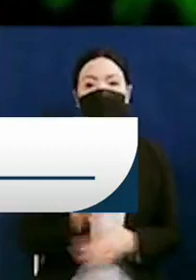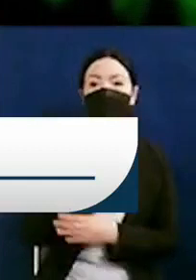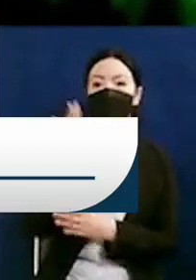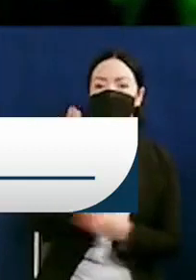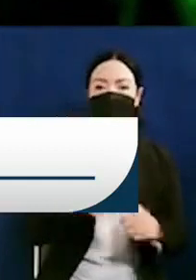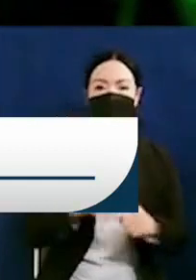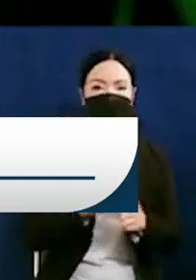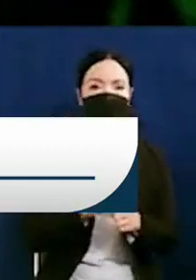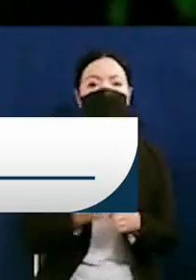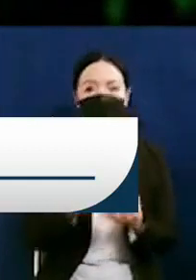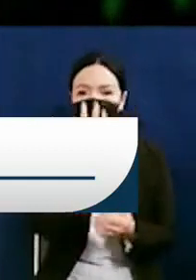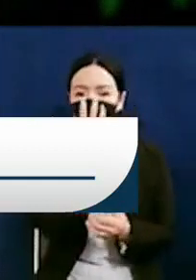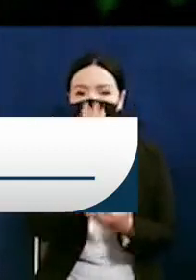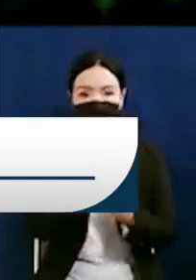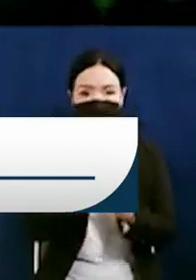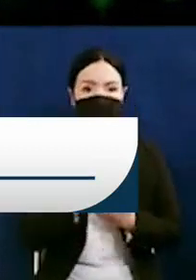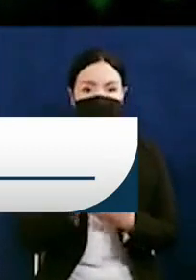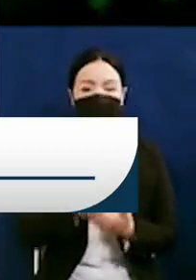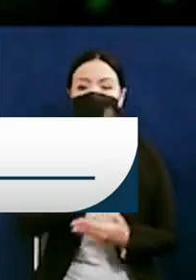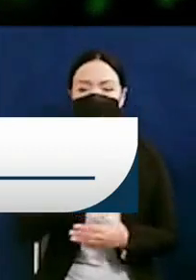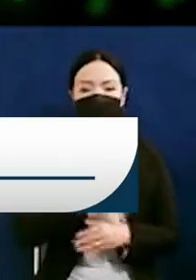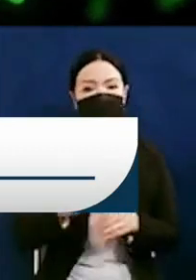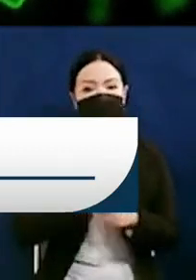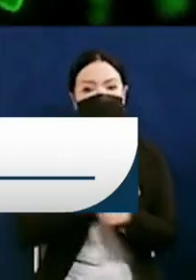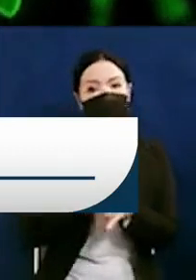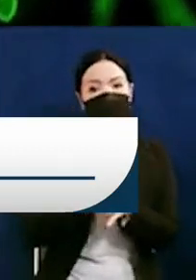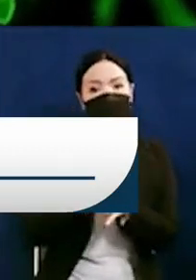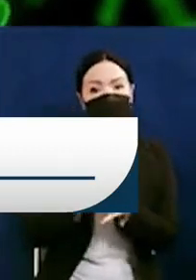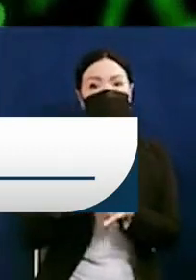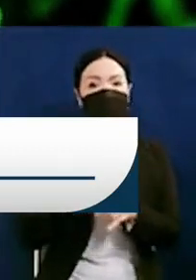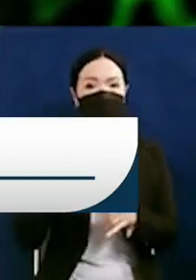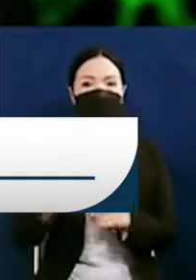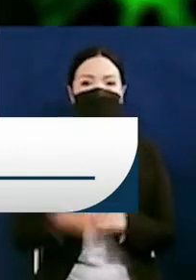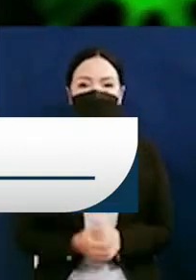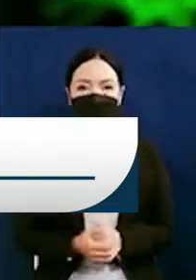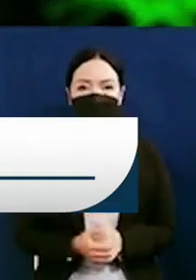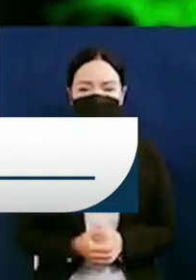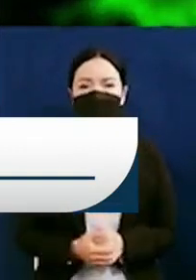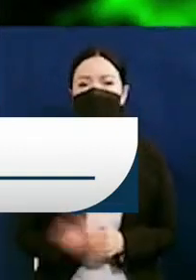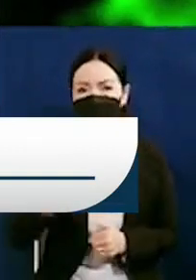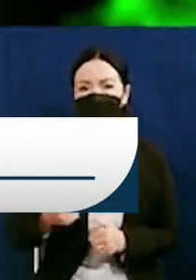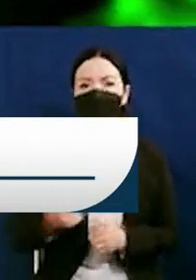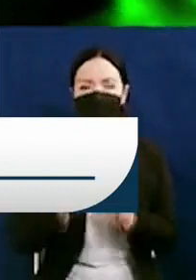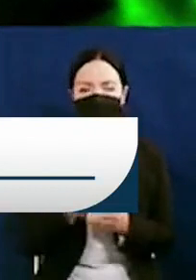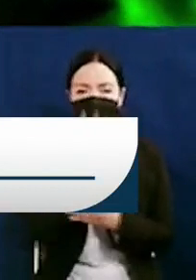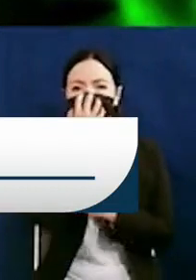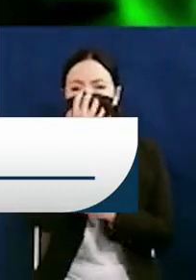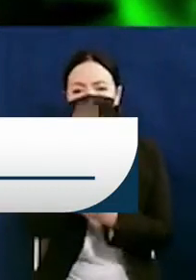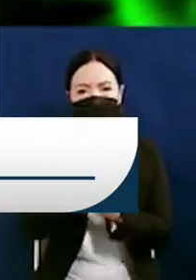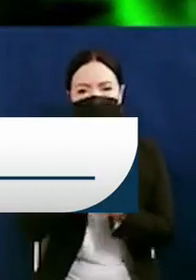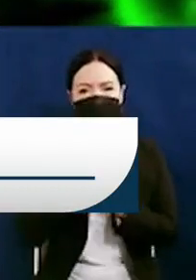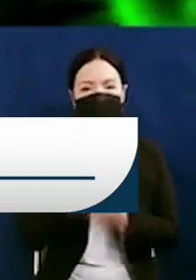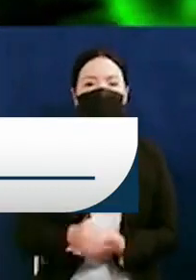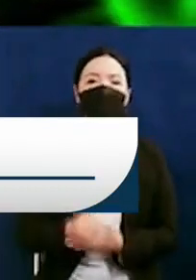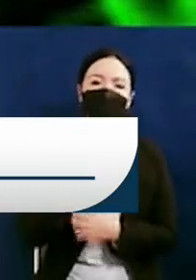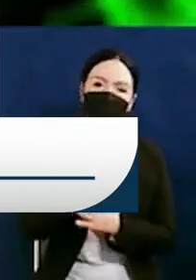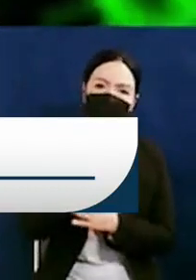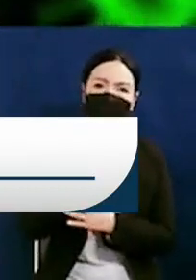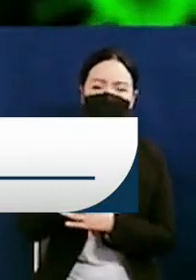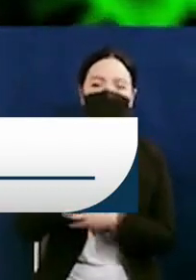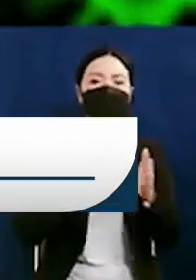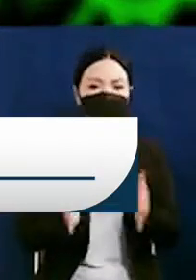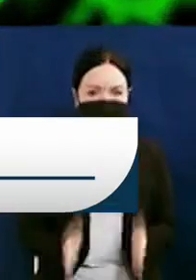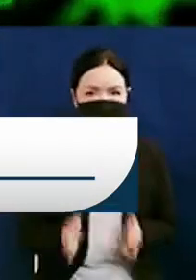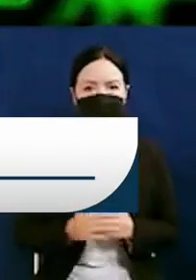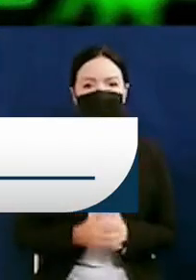แล้วก็มีการคาดการณ์ว่าจะมีการติดเชื้อระดับดังกล่าวนะครับก็จะไม่รู้เฉยจะใส่ท่อเอาใจถึงเกือบ 4ถึง 500ขายลาย